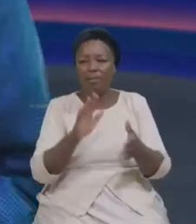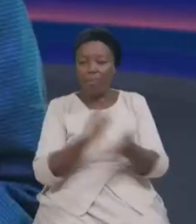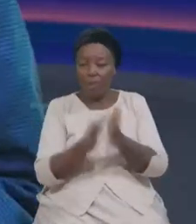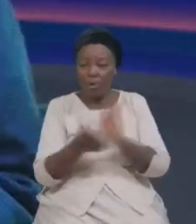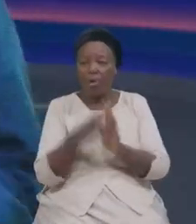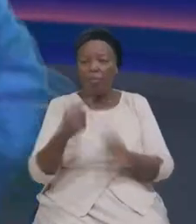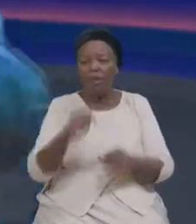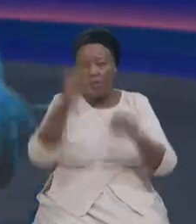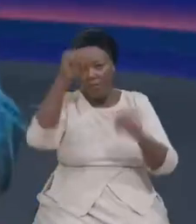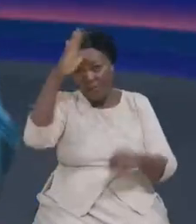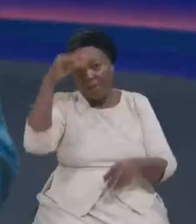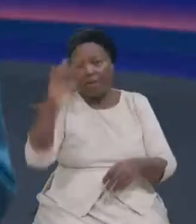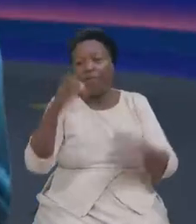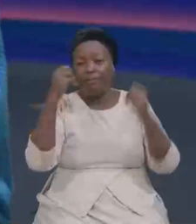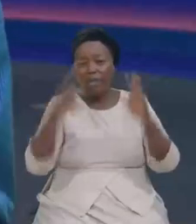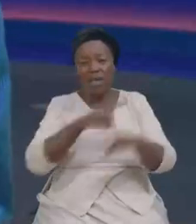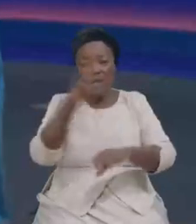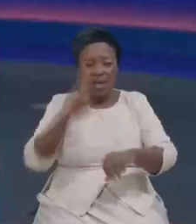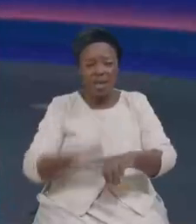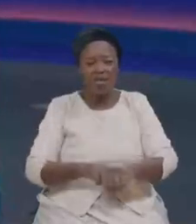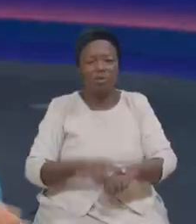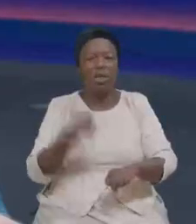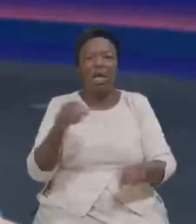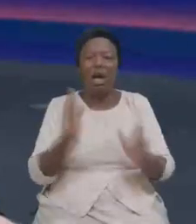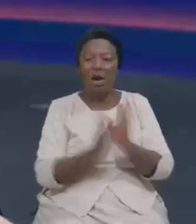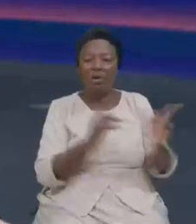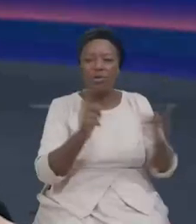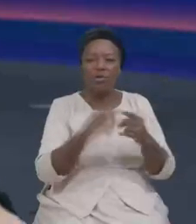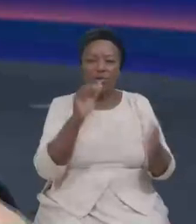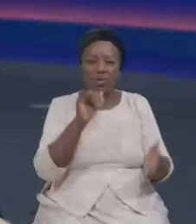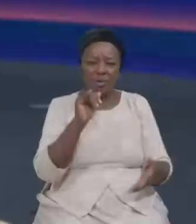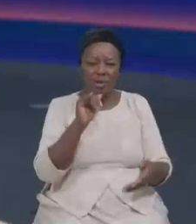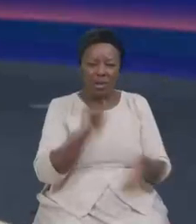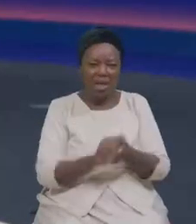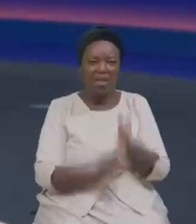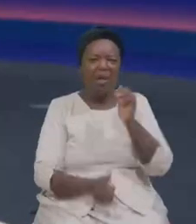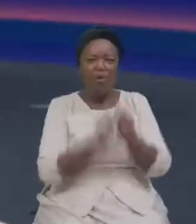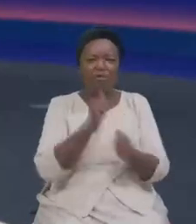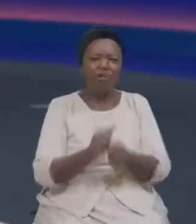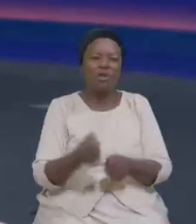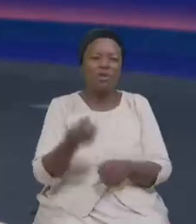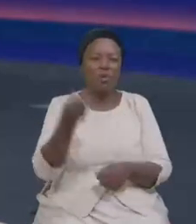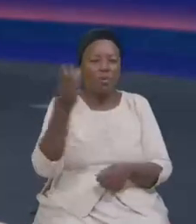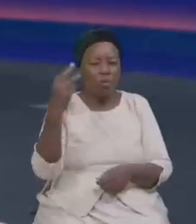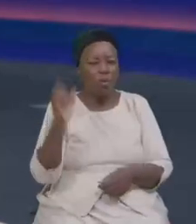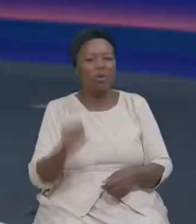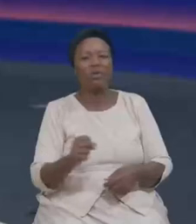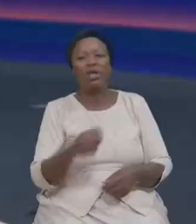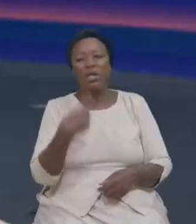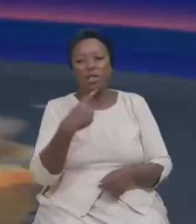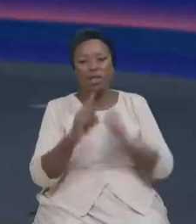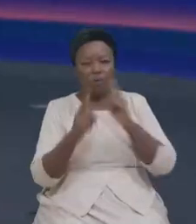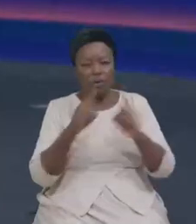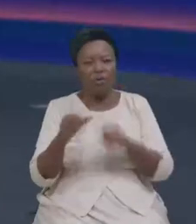nation, selon ce qui lui avait été dit. ainsi sera ta